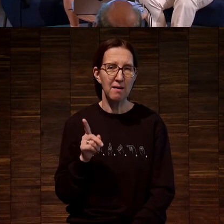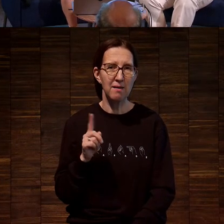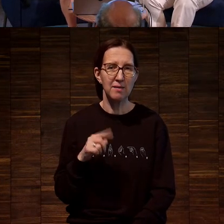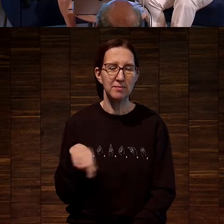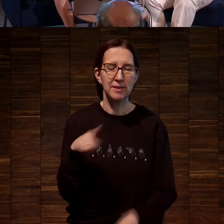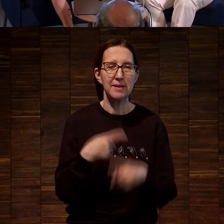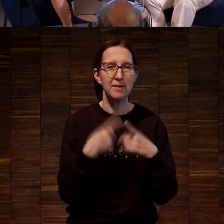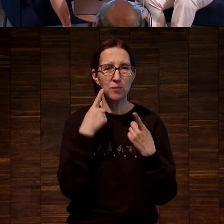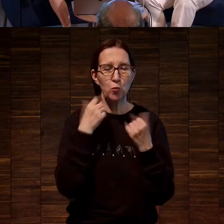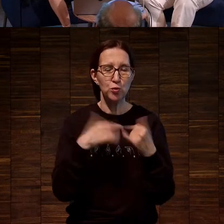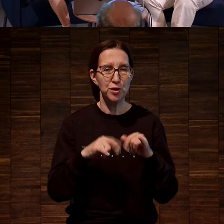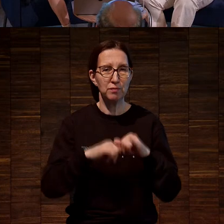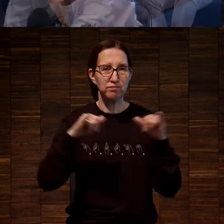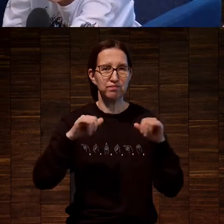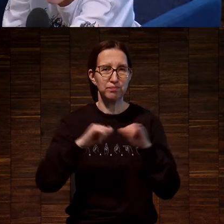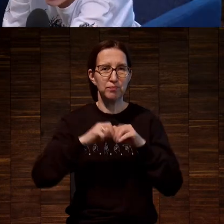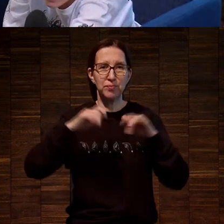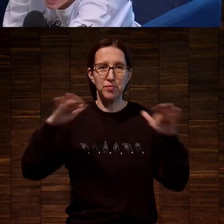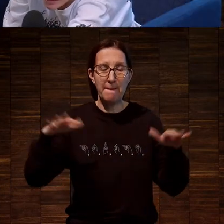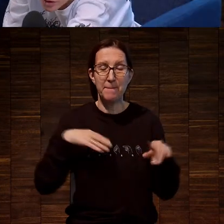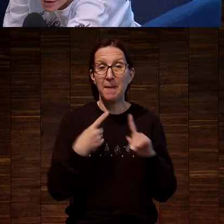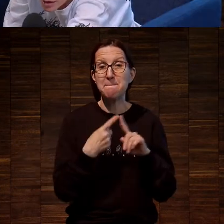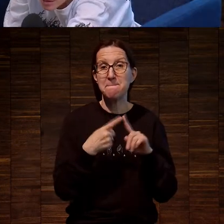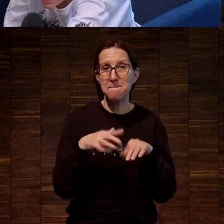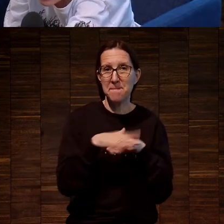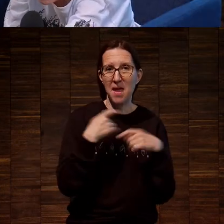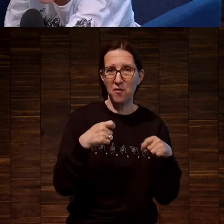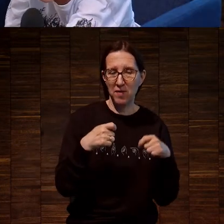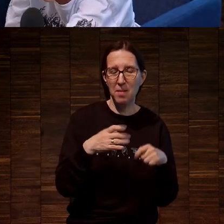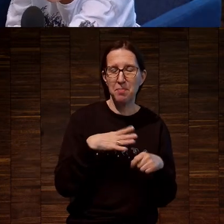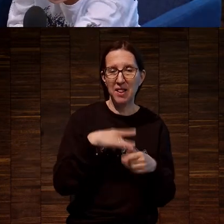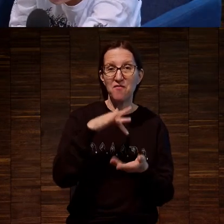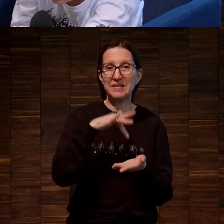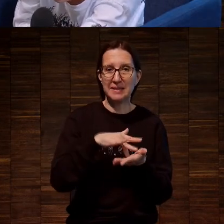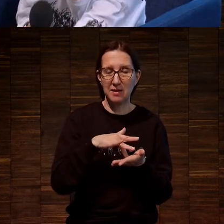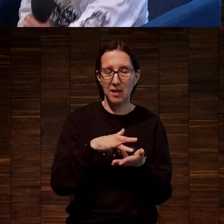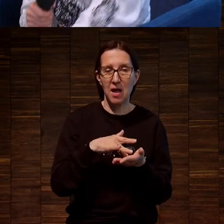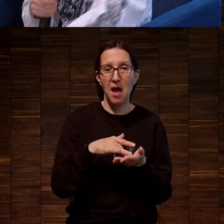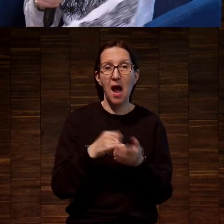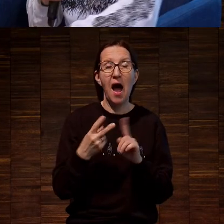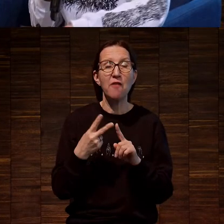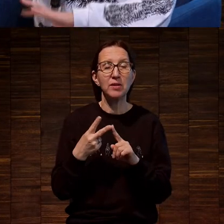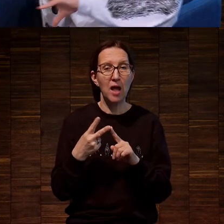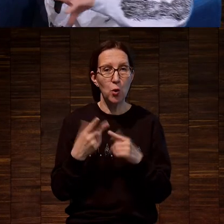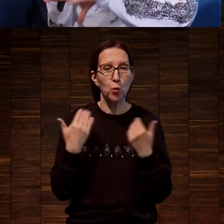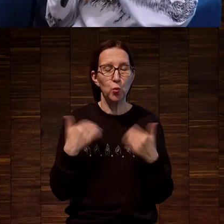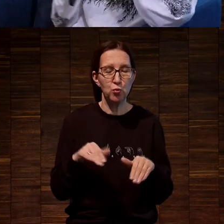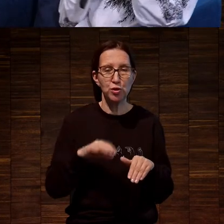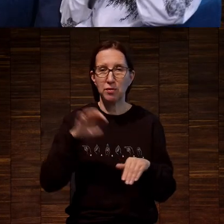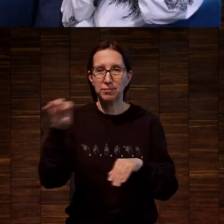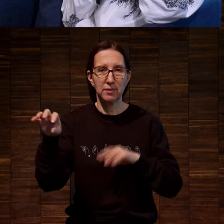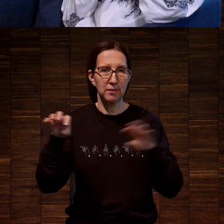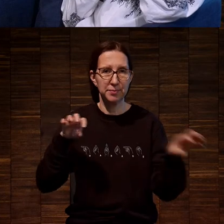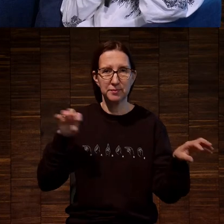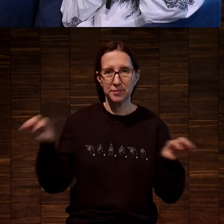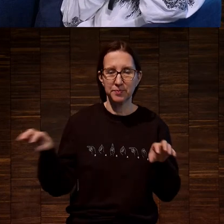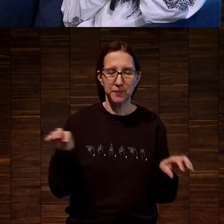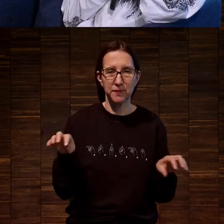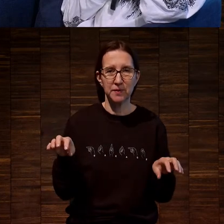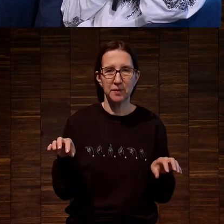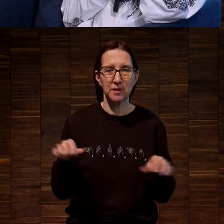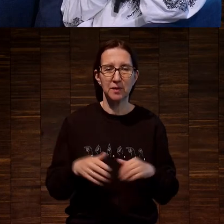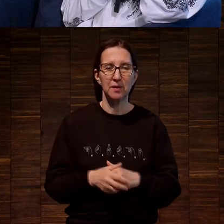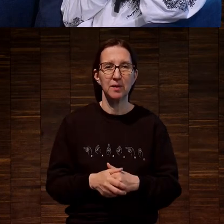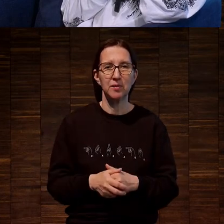чуть-чуть распространились. То есть больше первый маркет был все-таки в центре, проект. Вот, а второй Эш уже стал более...